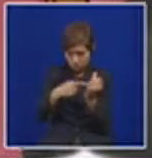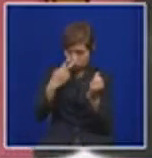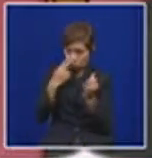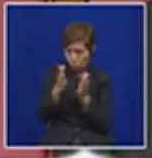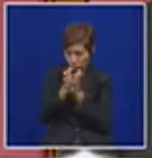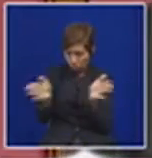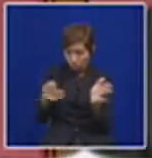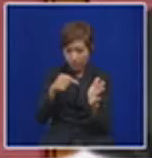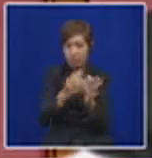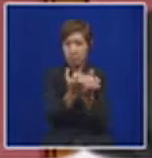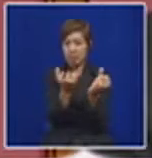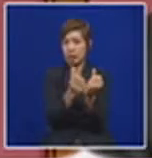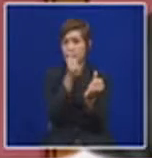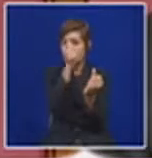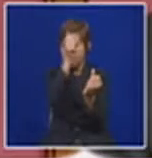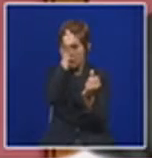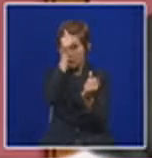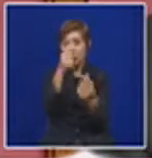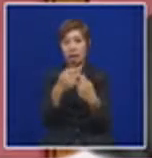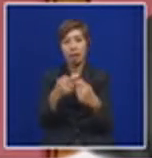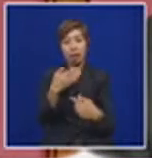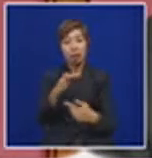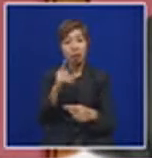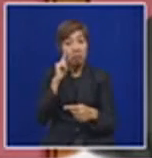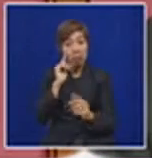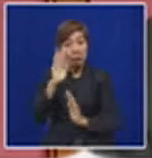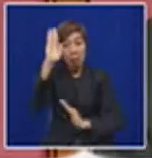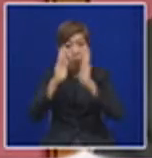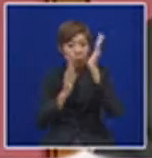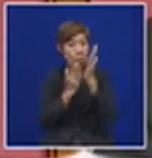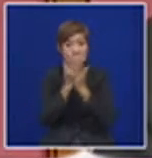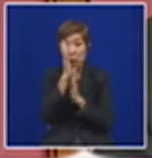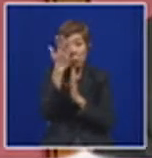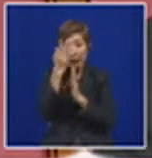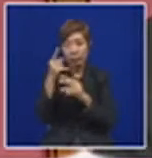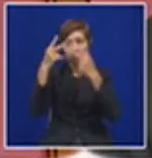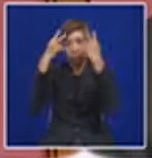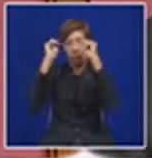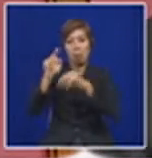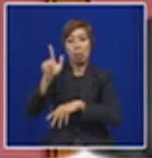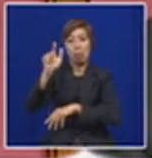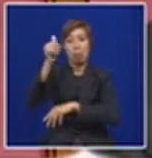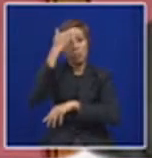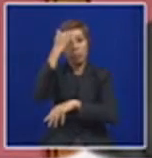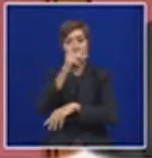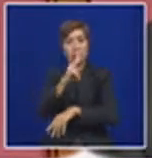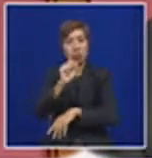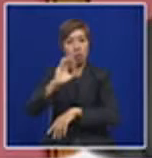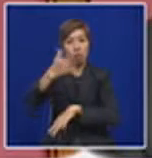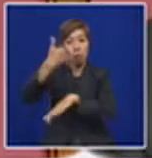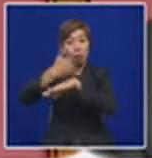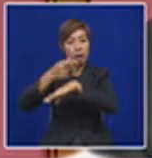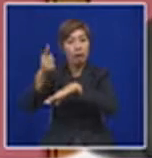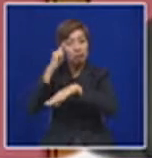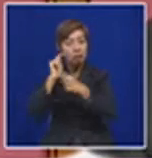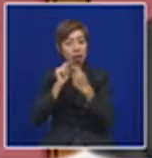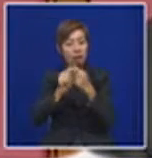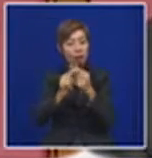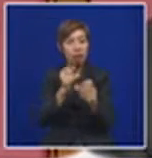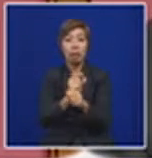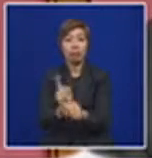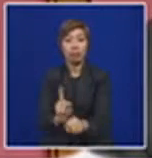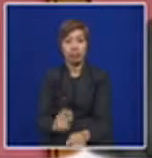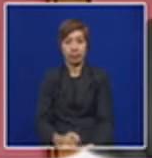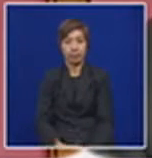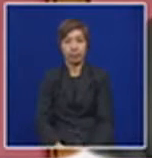รัฐธรรมนูญที่ดีที่สุดแต่หากไม่ผ่านก็ขึ้นอยู่กับนายกรัฐมนตรีในฐานะหัวหน้าคสช.ที่จะทำอย่างไรต่อไปครับ